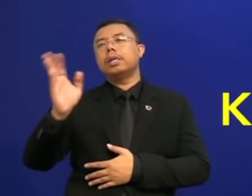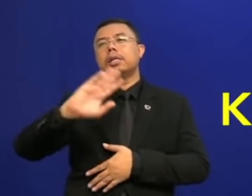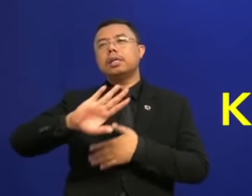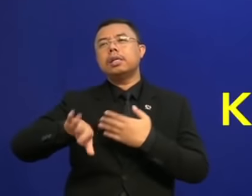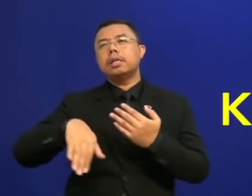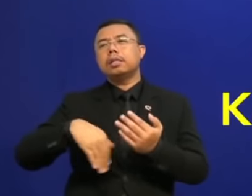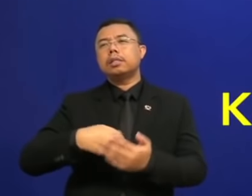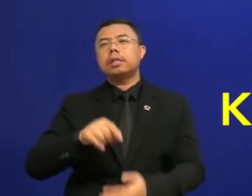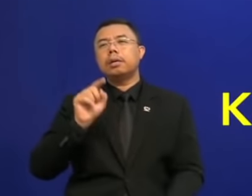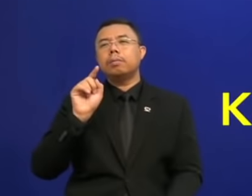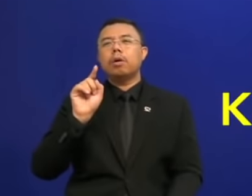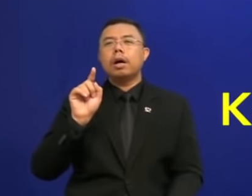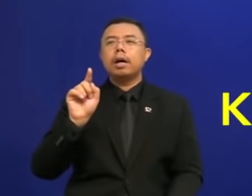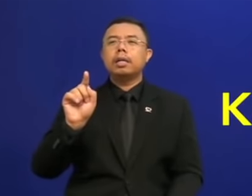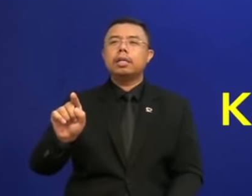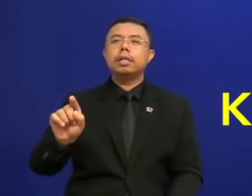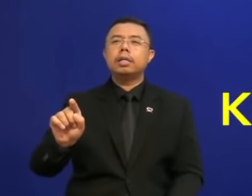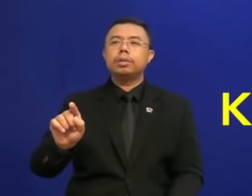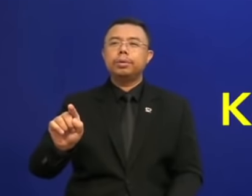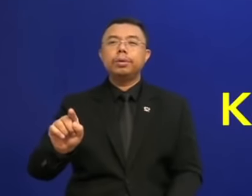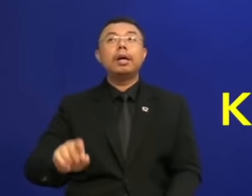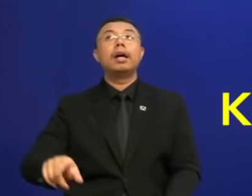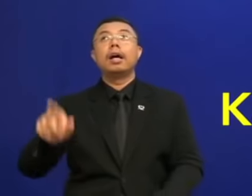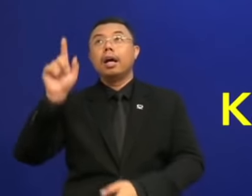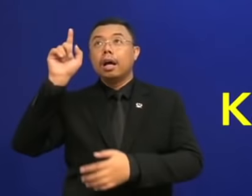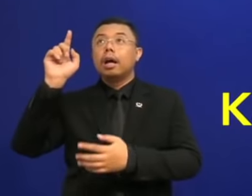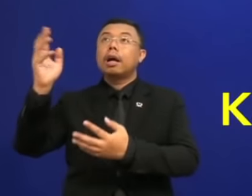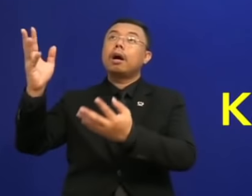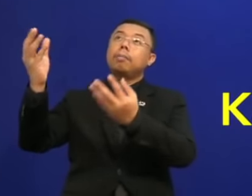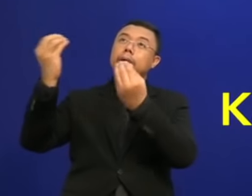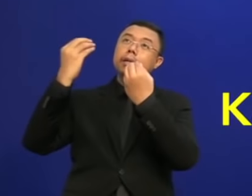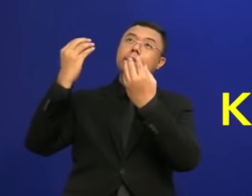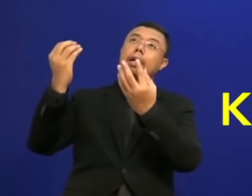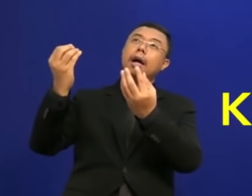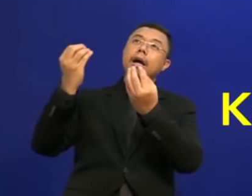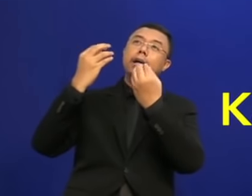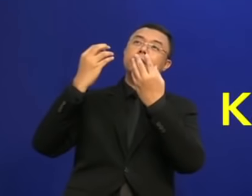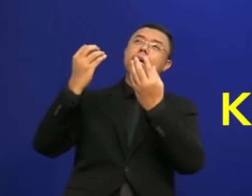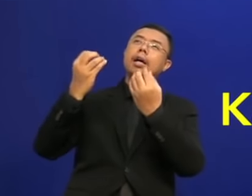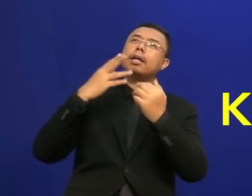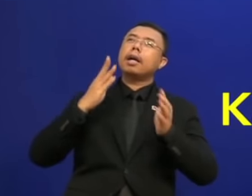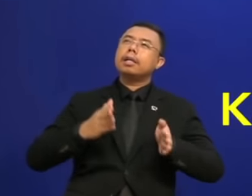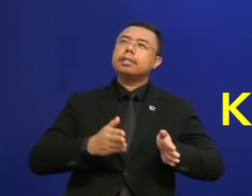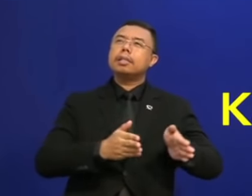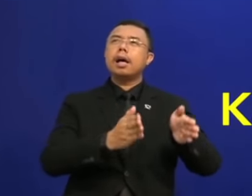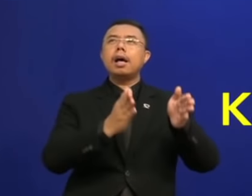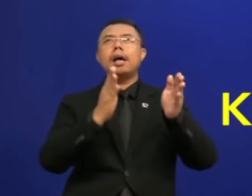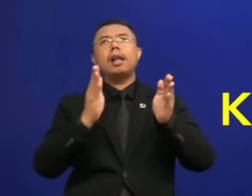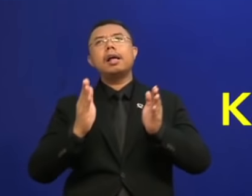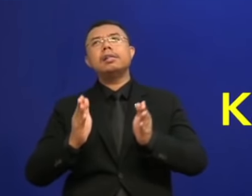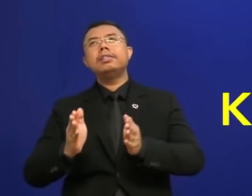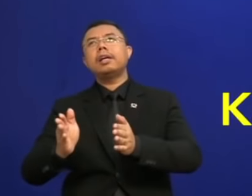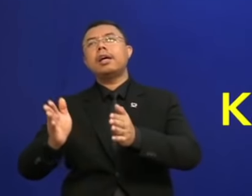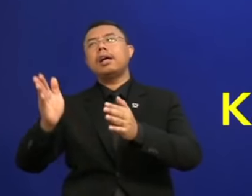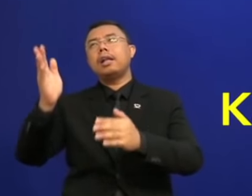Melalui semua itu, Kau mengajarkan